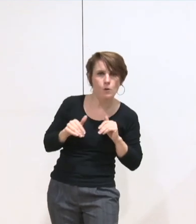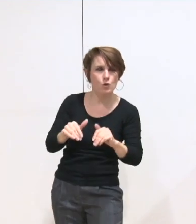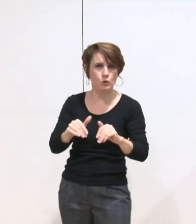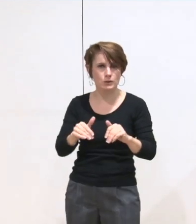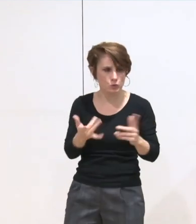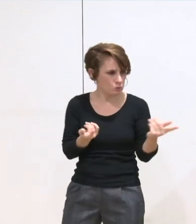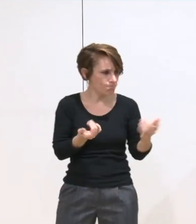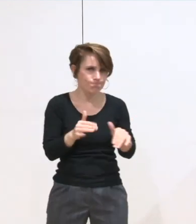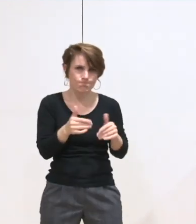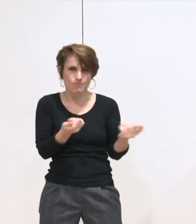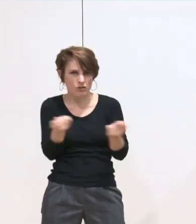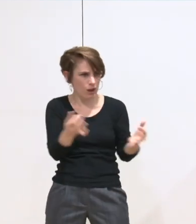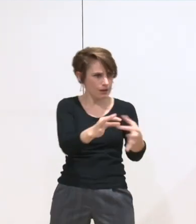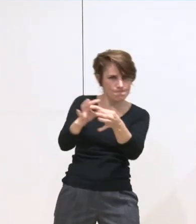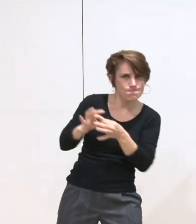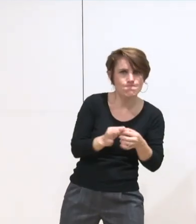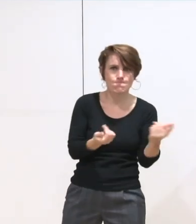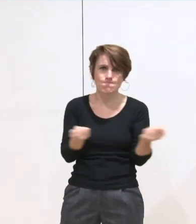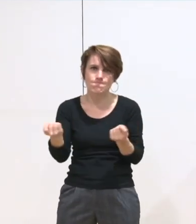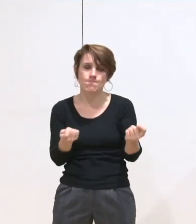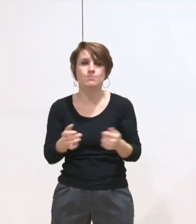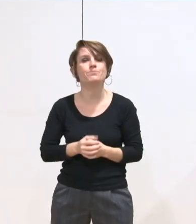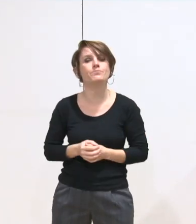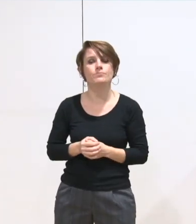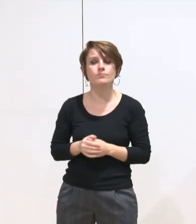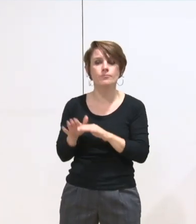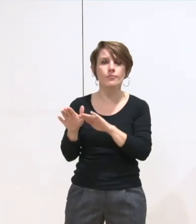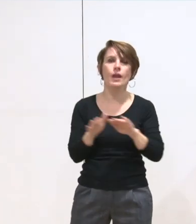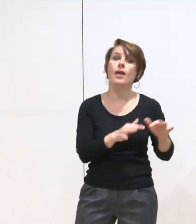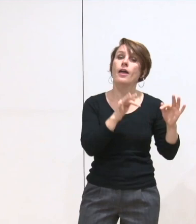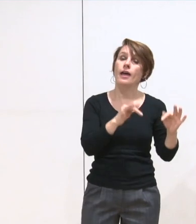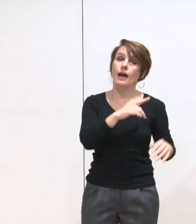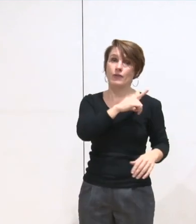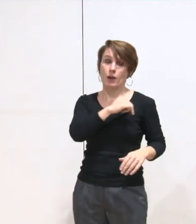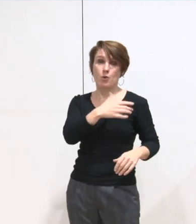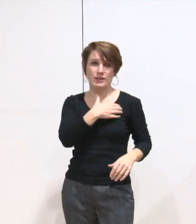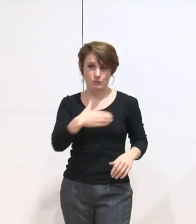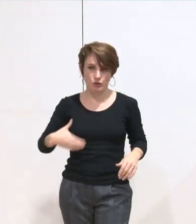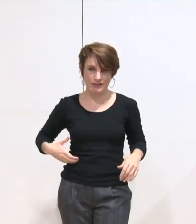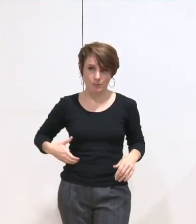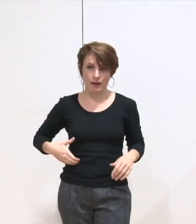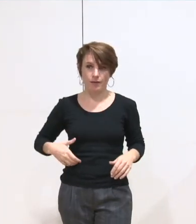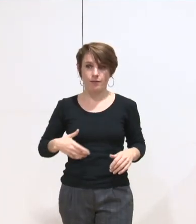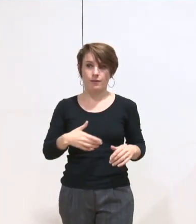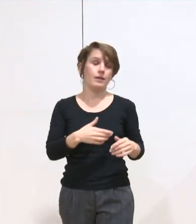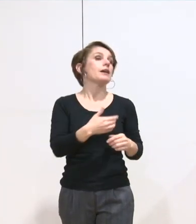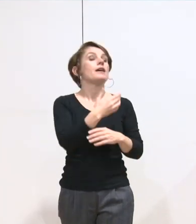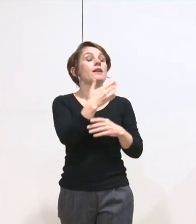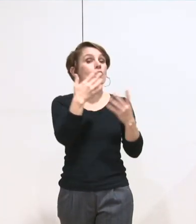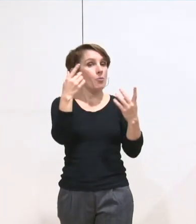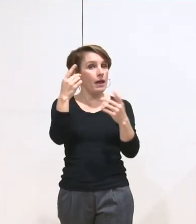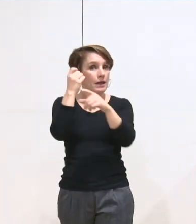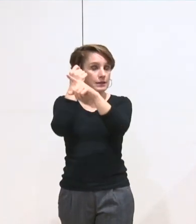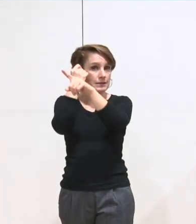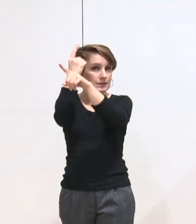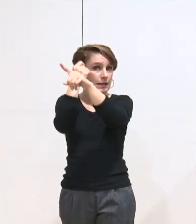Au sujet de la police municipale, en revanche, avec 5 policiers municipaux pour 10 000 habitants, Strasbourg se situe